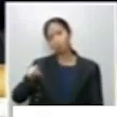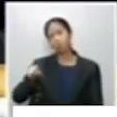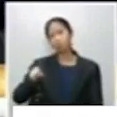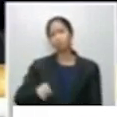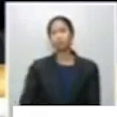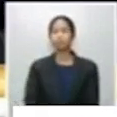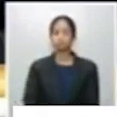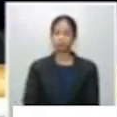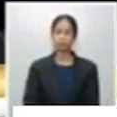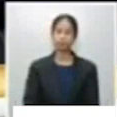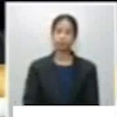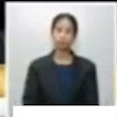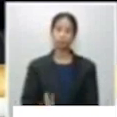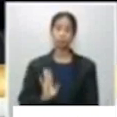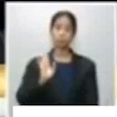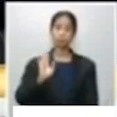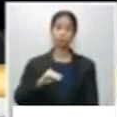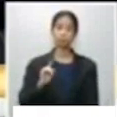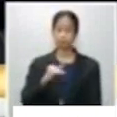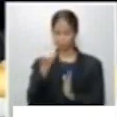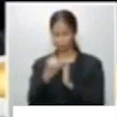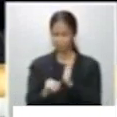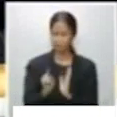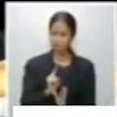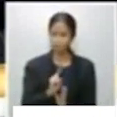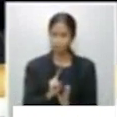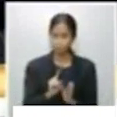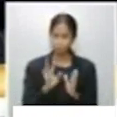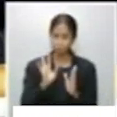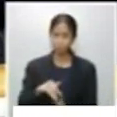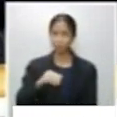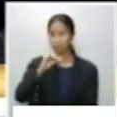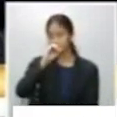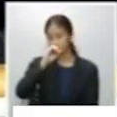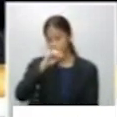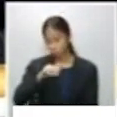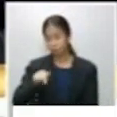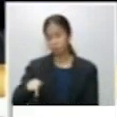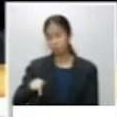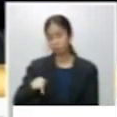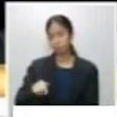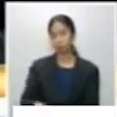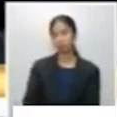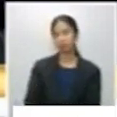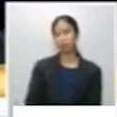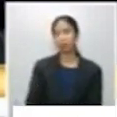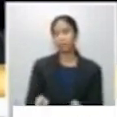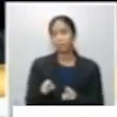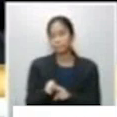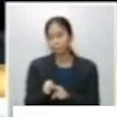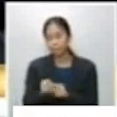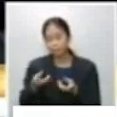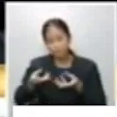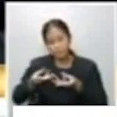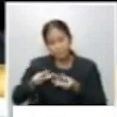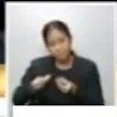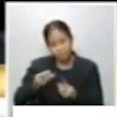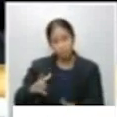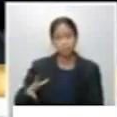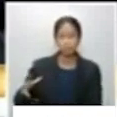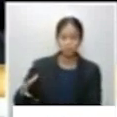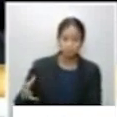ครับเขียนบอกว่าฐานความผิดนะนี่เข้ายึดครองก่นสร้างกระทำด้วยประการใ